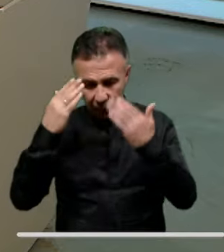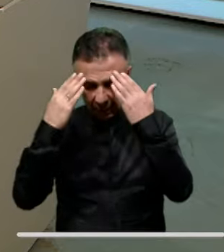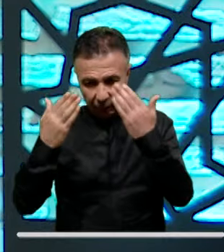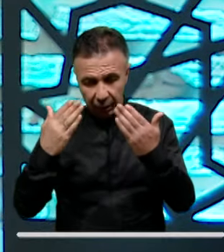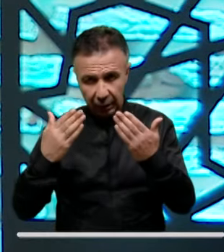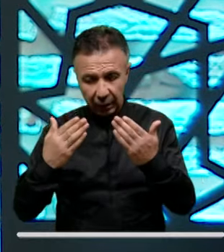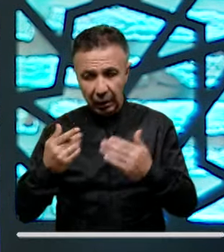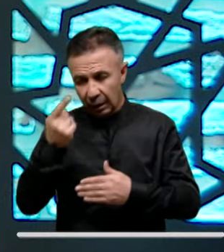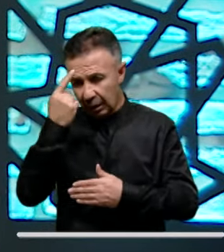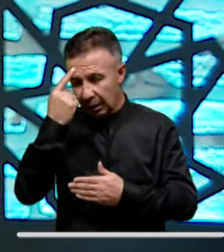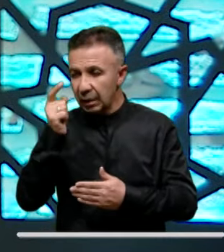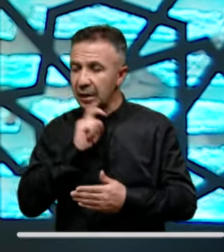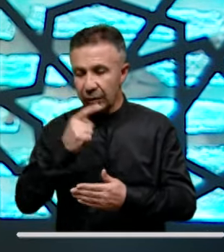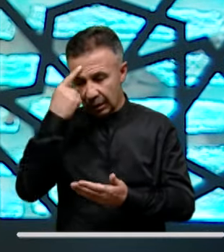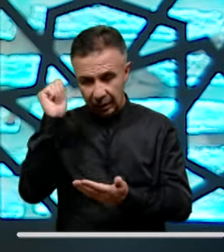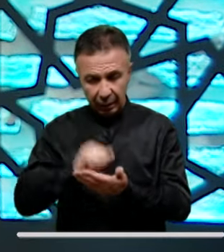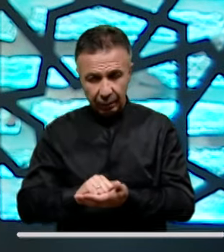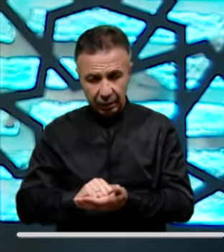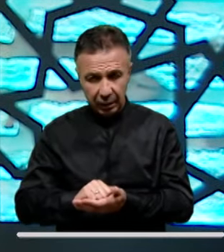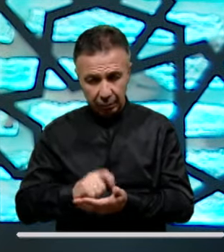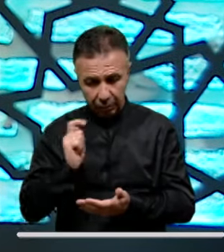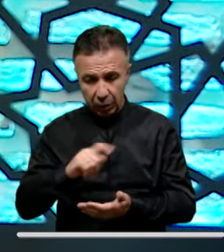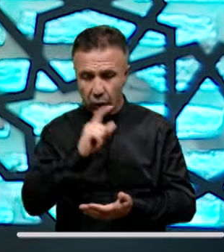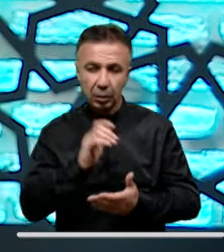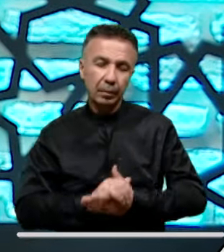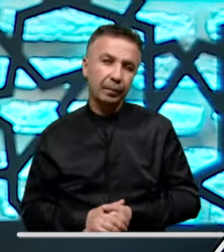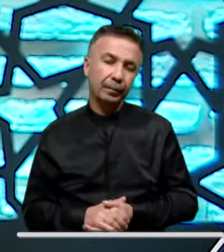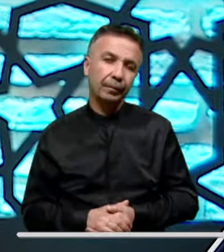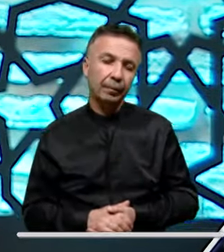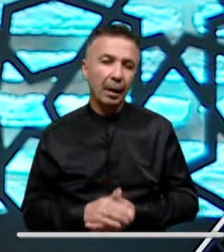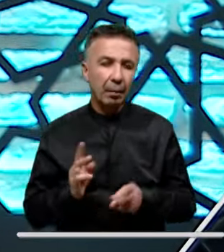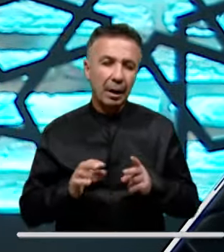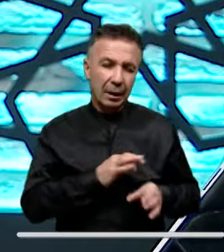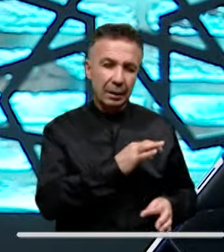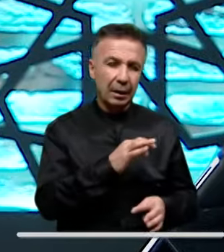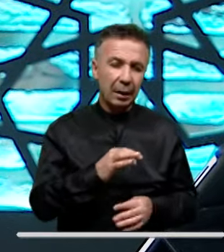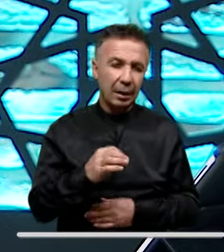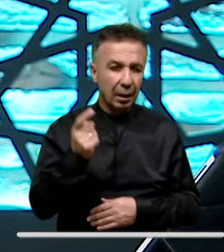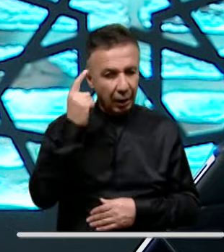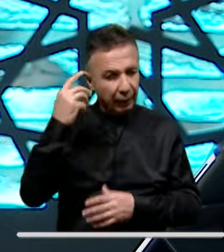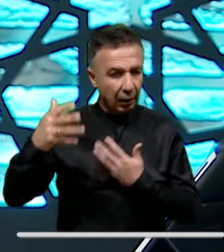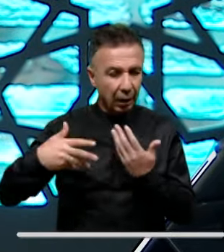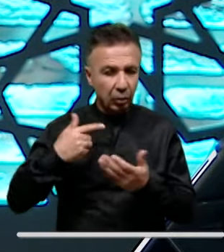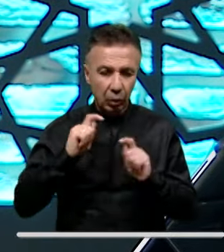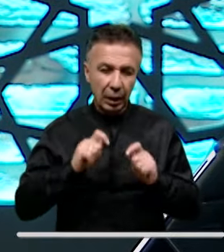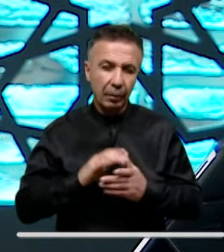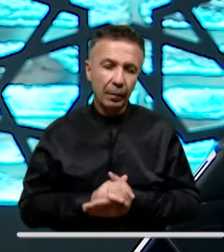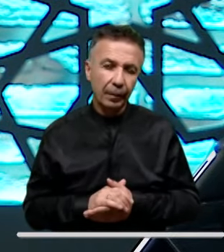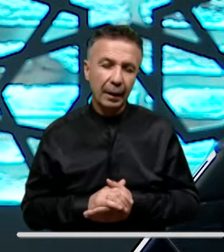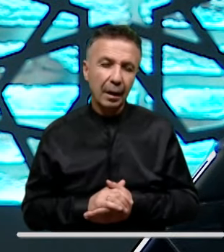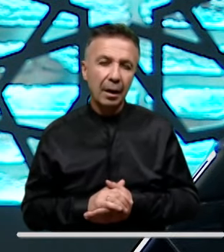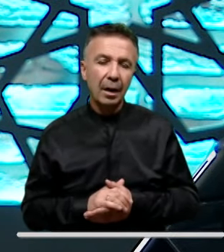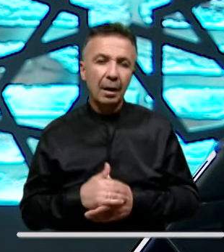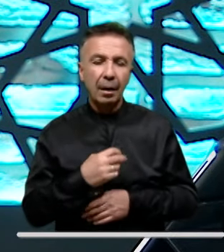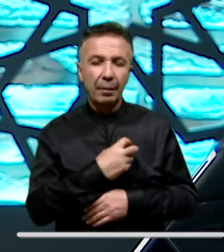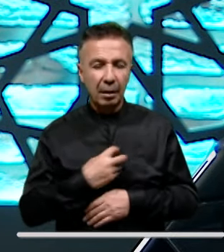Dua bekleriz Ahmet Bey. Tokat'a selam ediyoruz. Hayırlı akşamlar. Bazen insanın kafası dalgın oluyor ve bunu yapıyor hocam. Allahümme salli